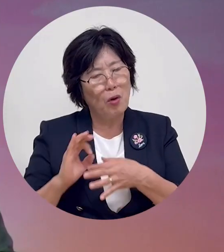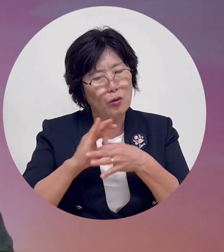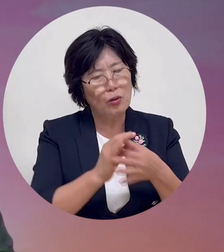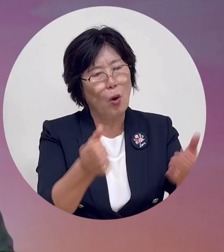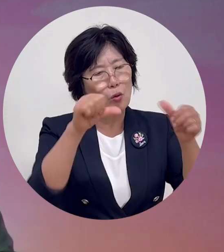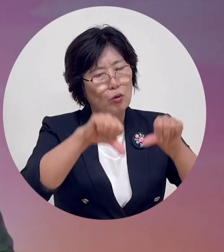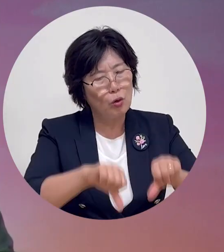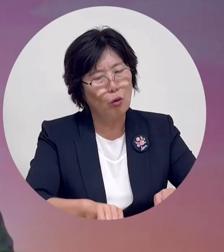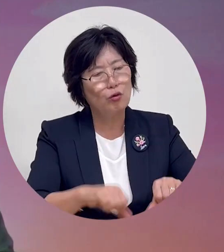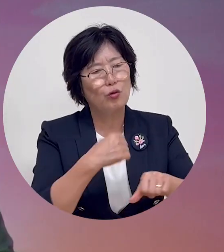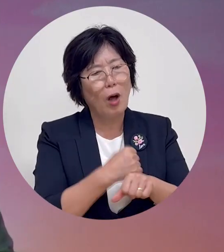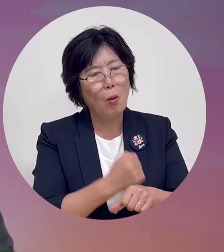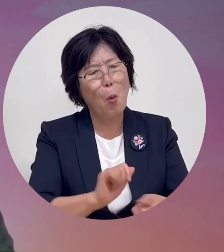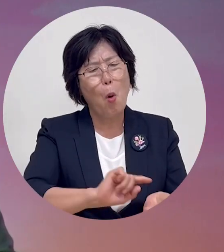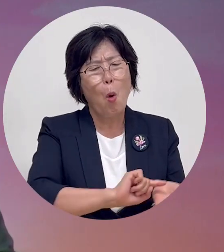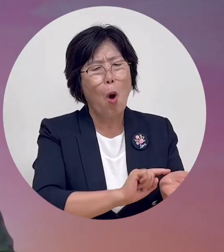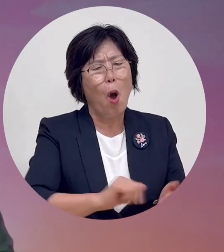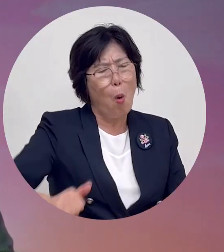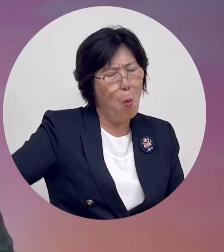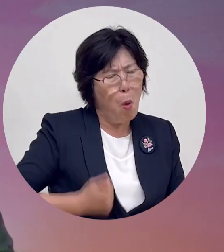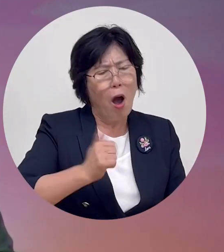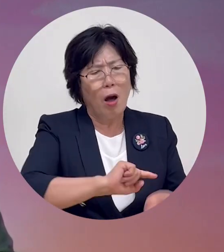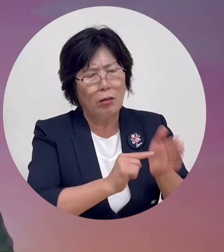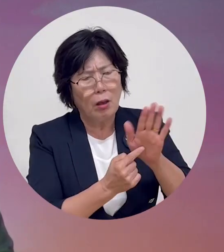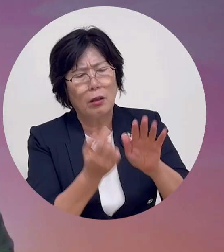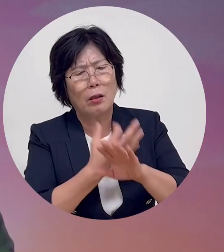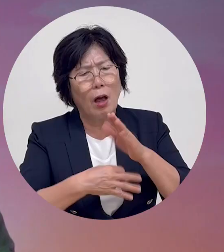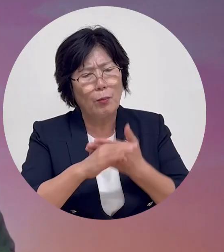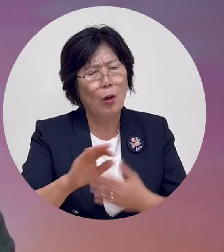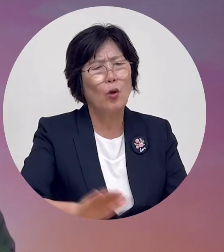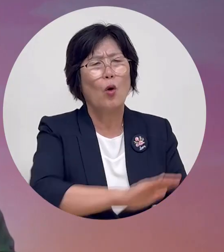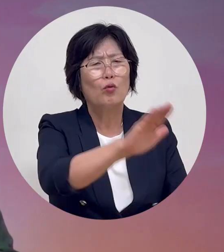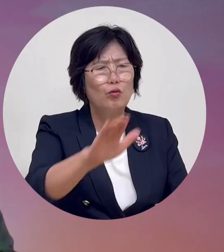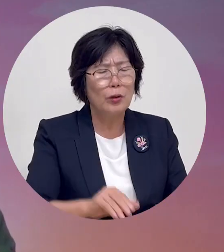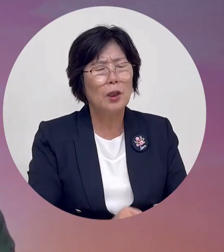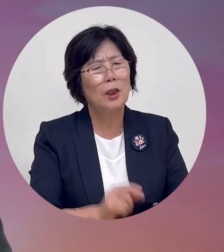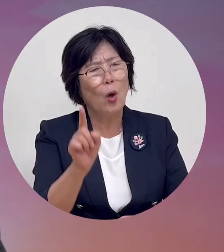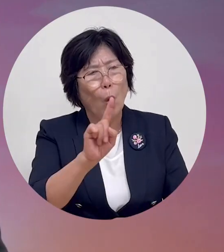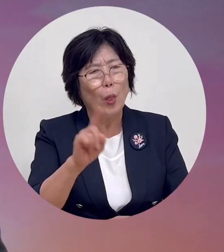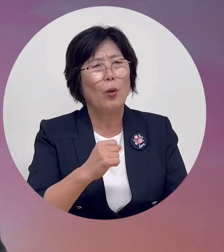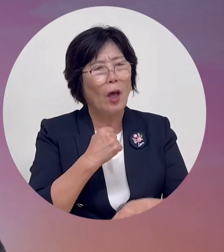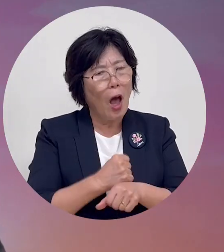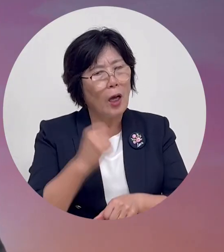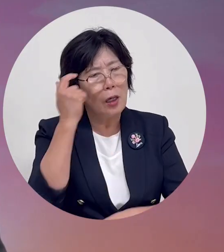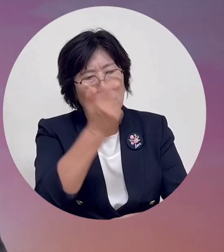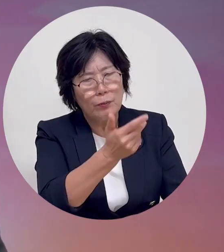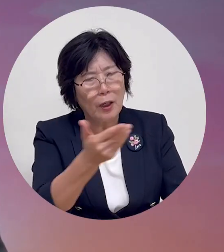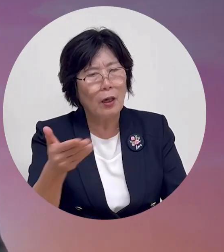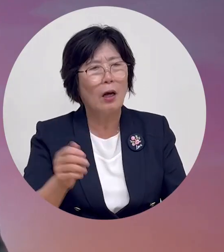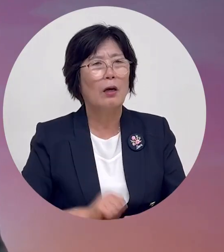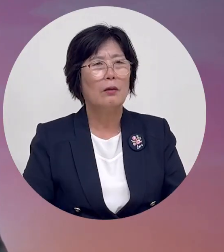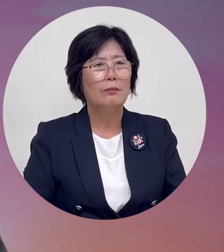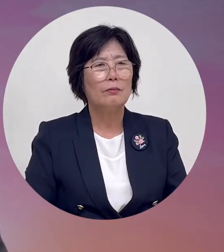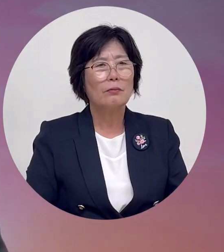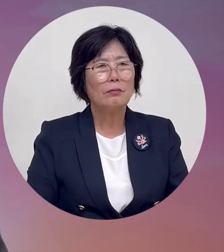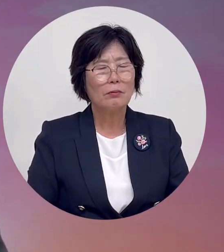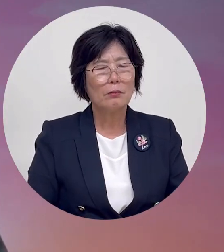저주하고 화를 내신다면 우리는 어떻게 반응을 하겠습니까?